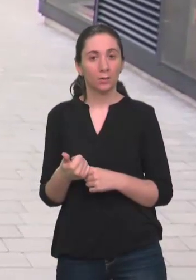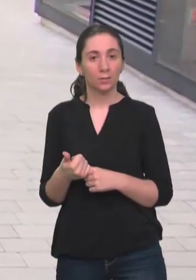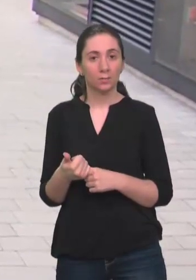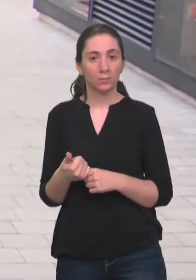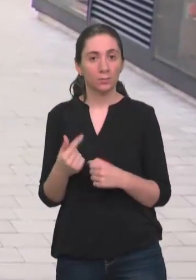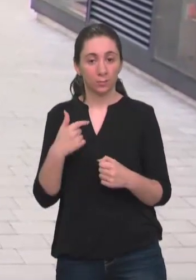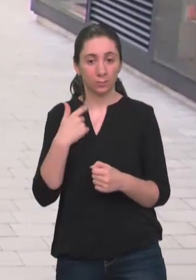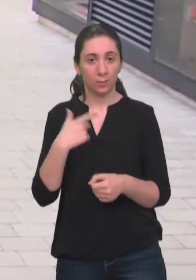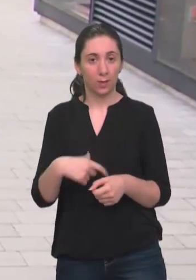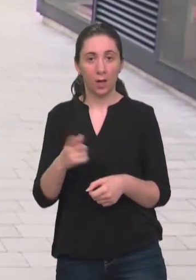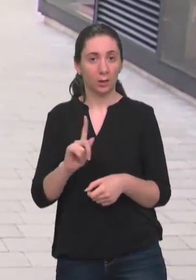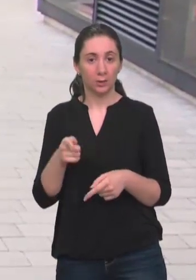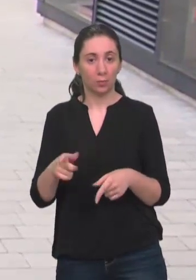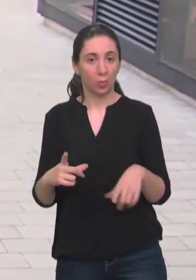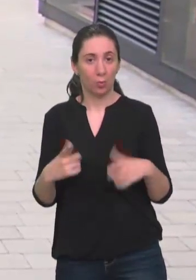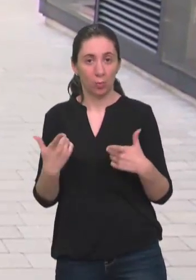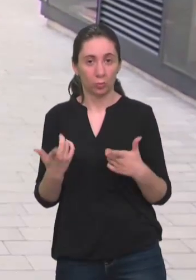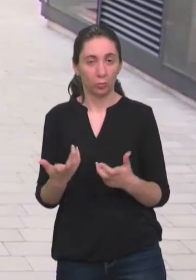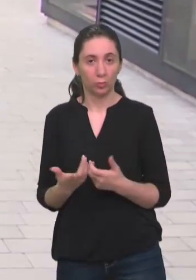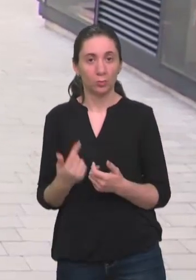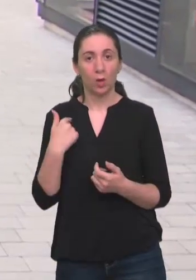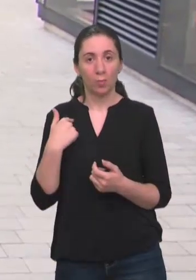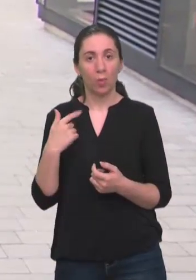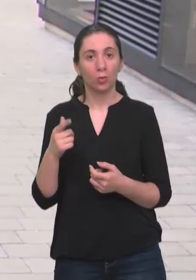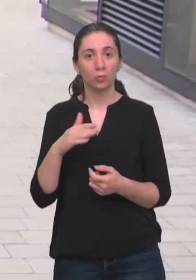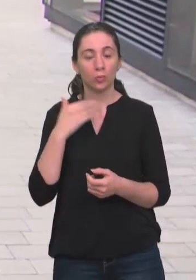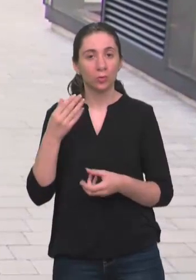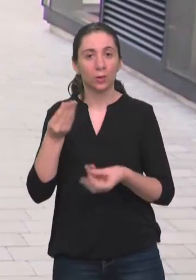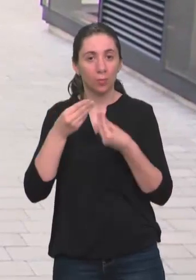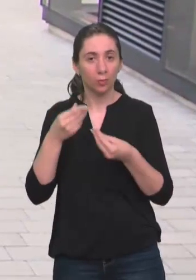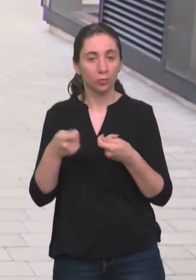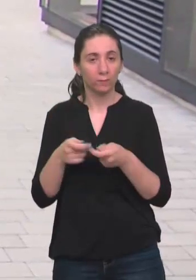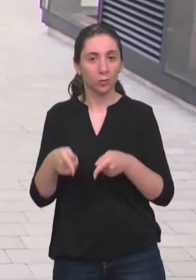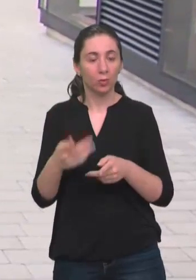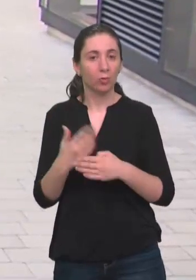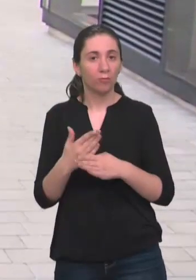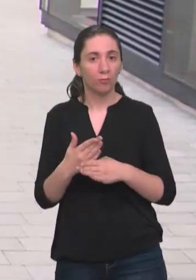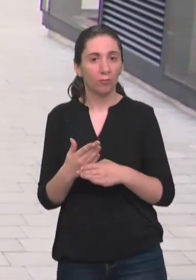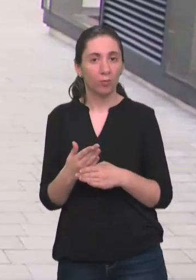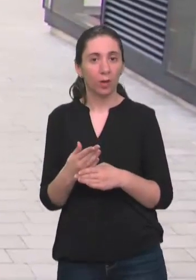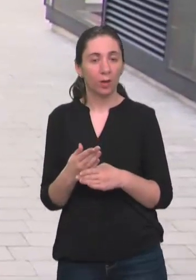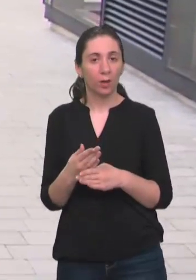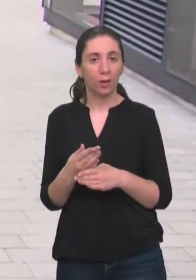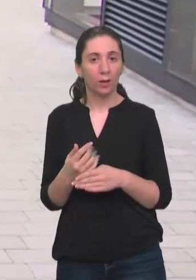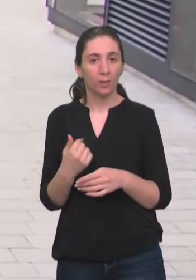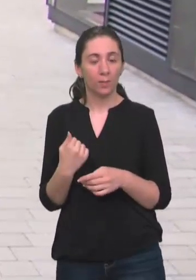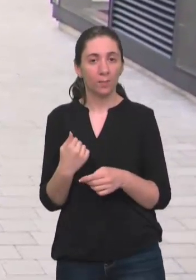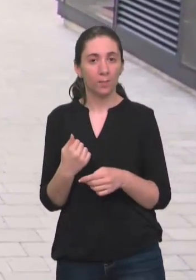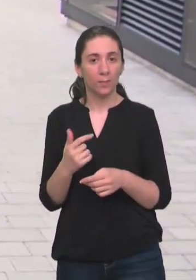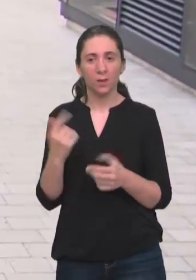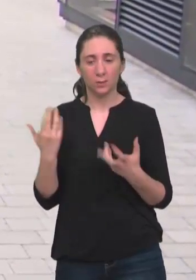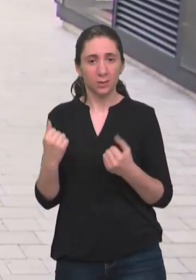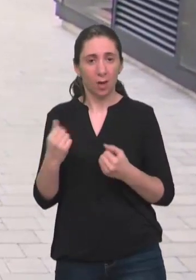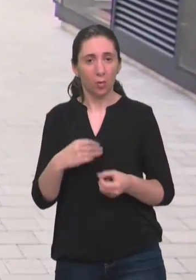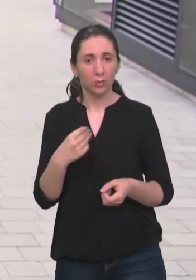jer ja nisam to preživjela, ali moji su mi dosta pričali o tome i uvijek mi je, koliko god je strašno